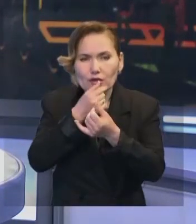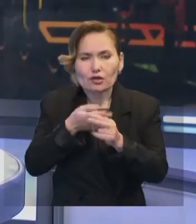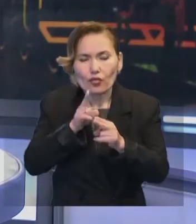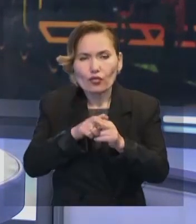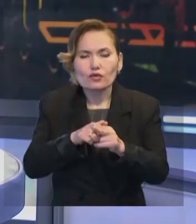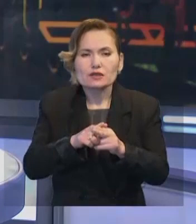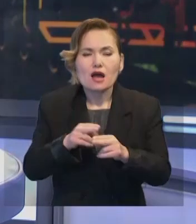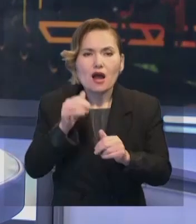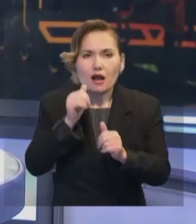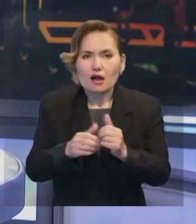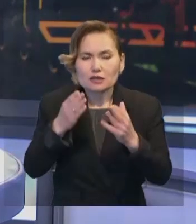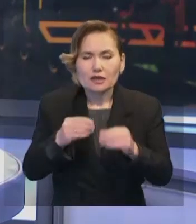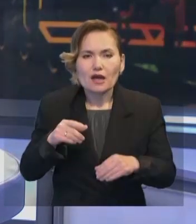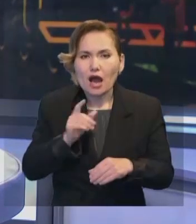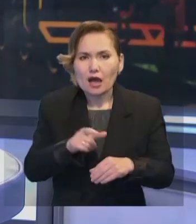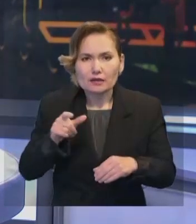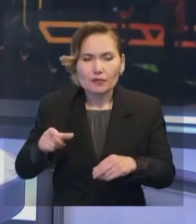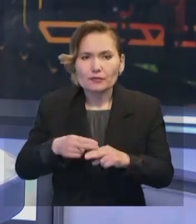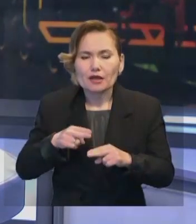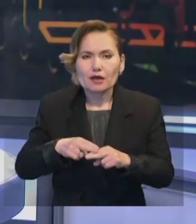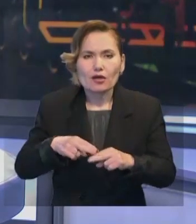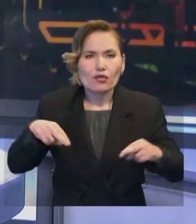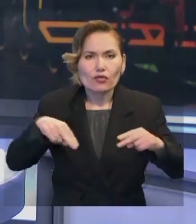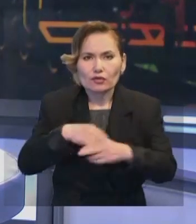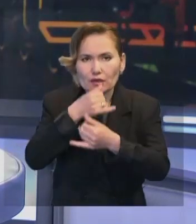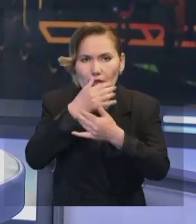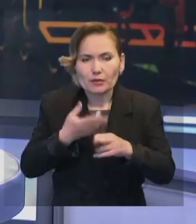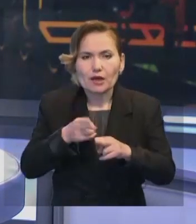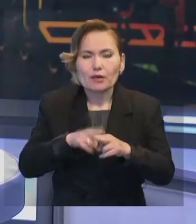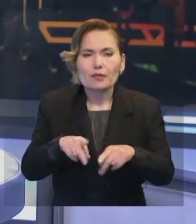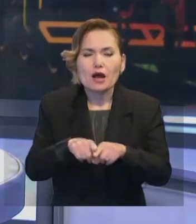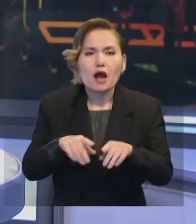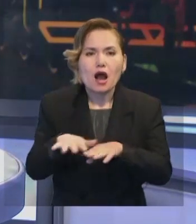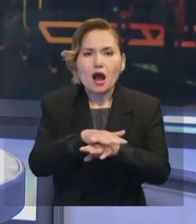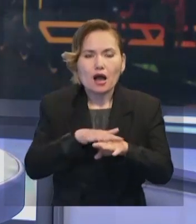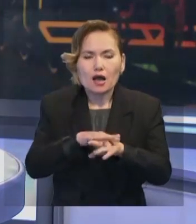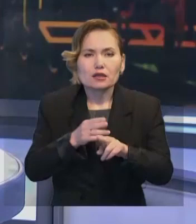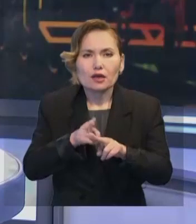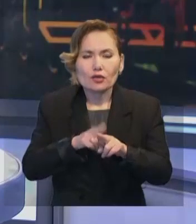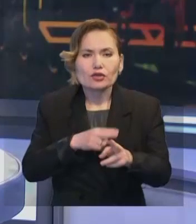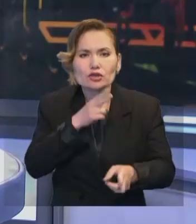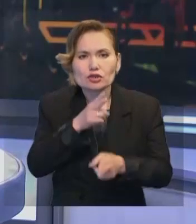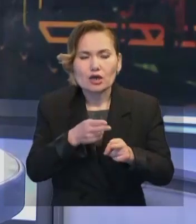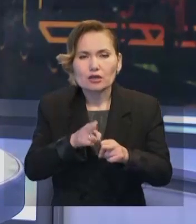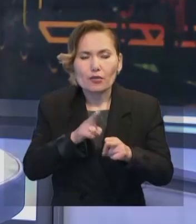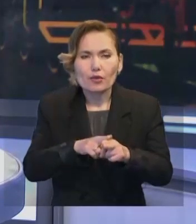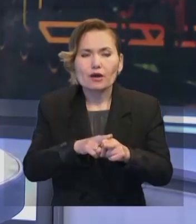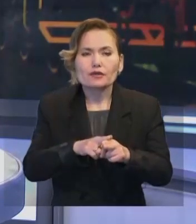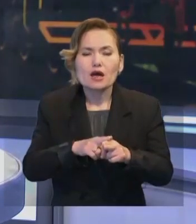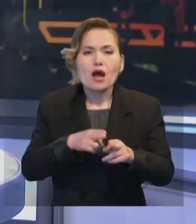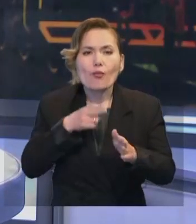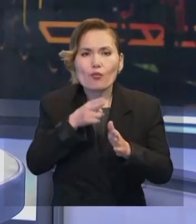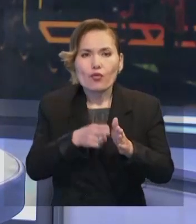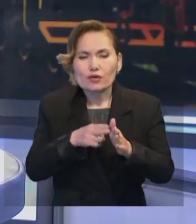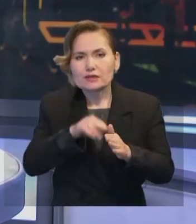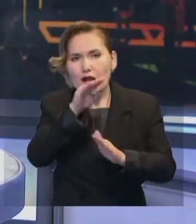жүреді. Өйткені жүк пойыздары осы ауылда айлап тұратын кездер бар. Осындайда халық ұзын составты айналып өтуге еріп, астымен